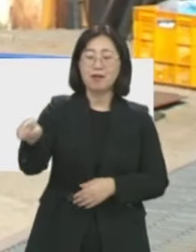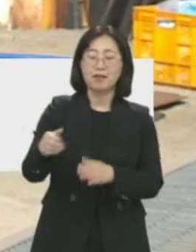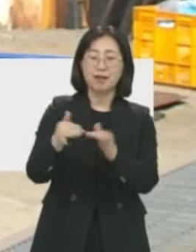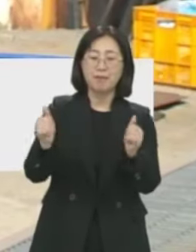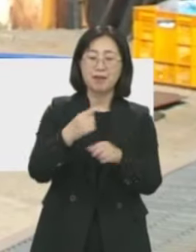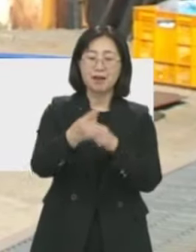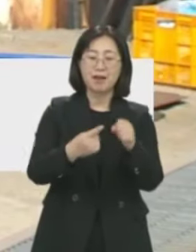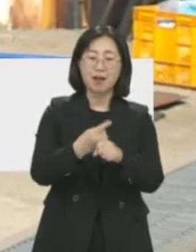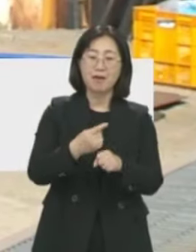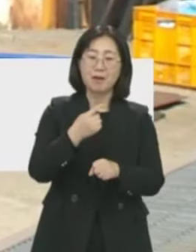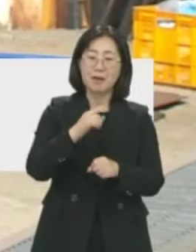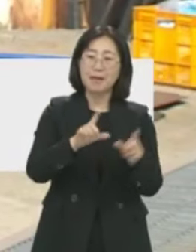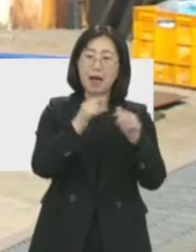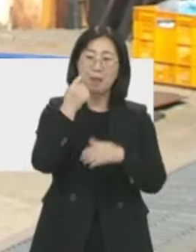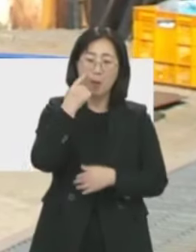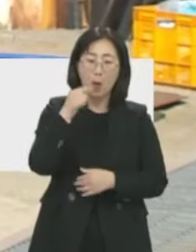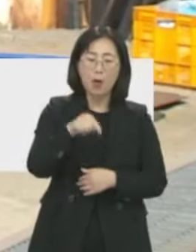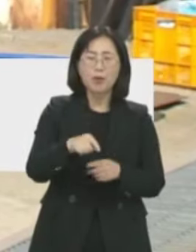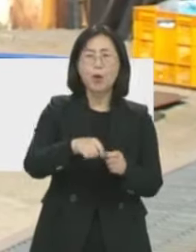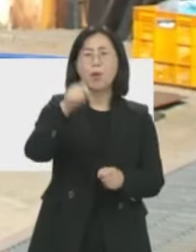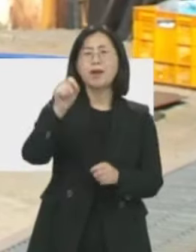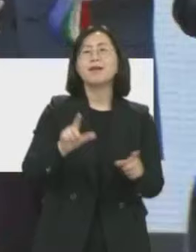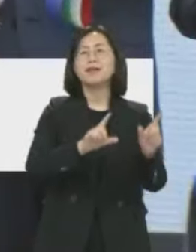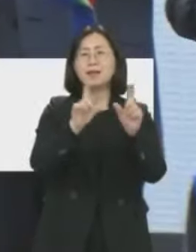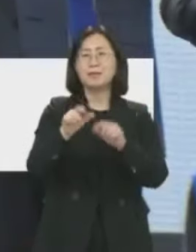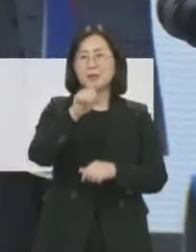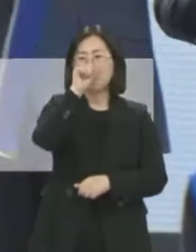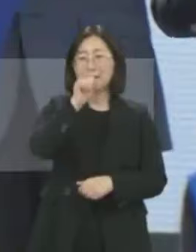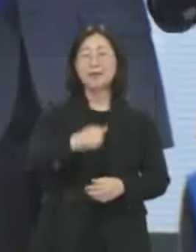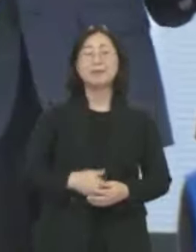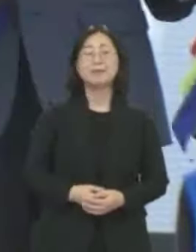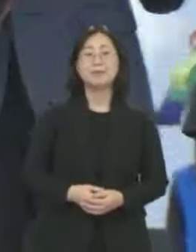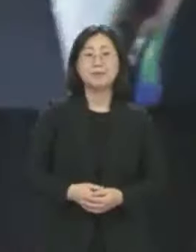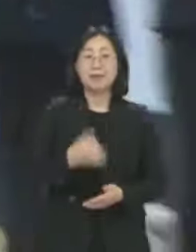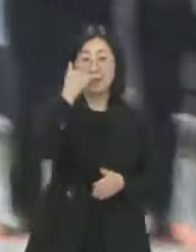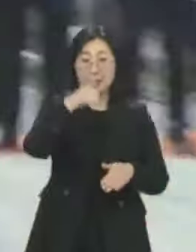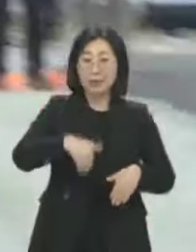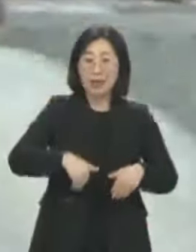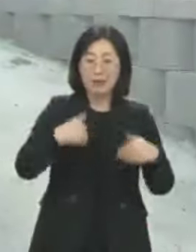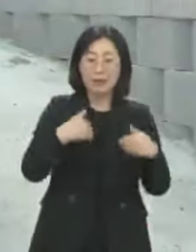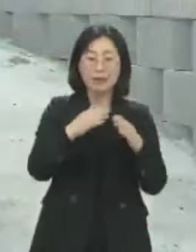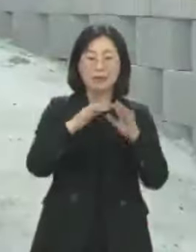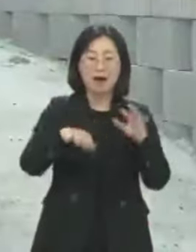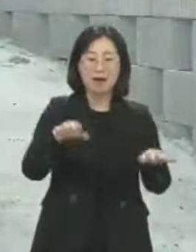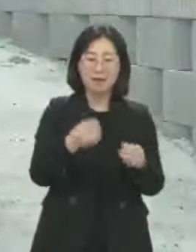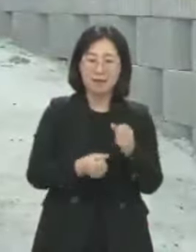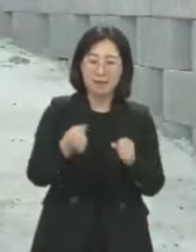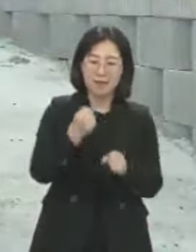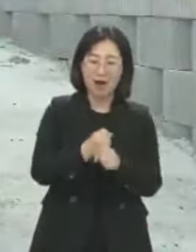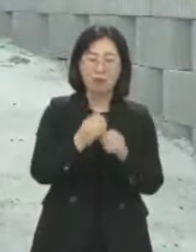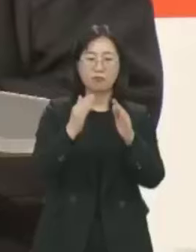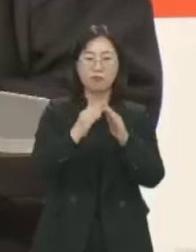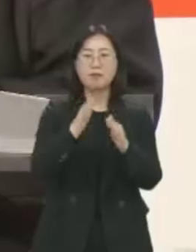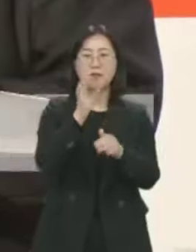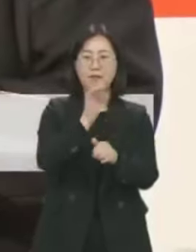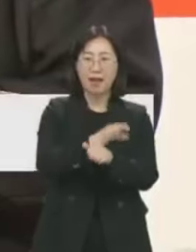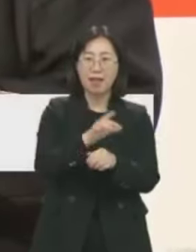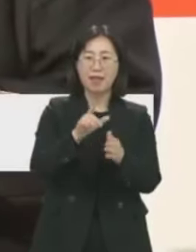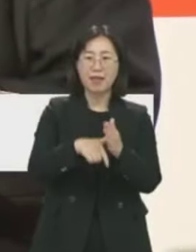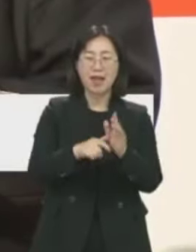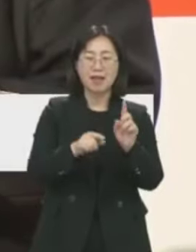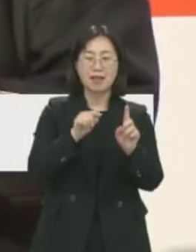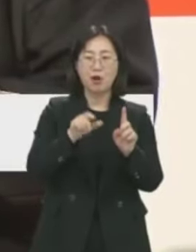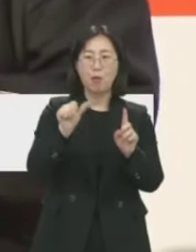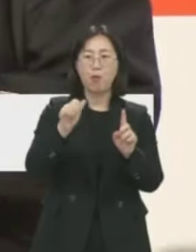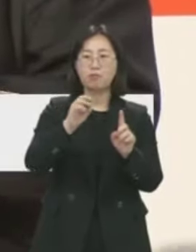1년 잘 살아보고 우리 마을에 진짜 정착하게 됐으면 좋겠습니다. 충남도는 마을에서 창업을 하거나 주택을 마련할 경우